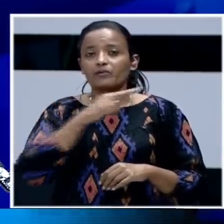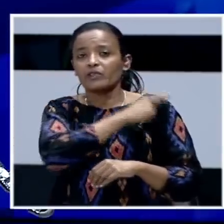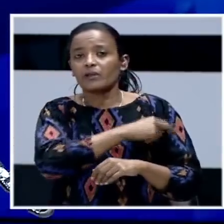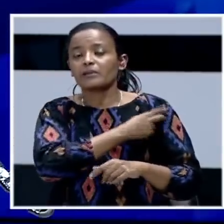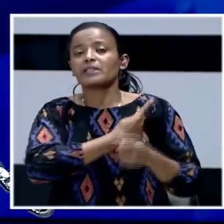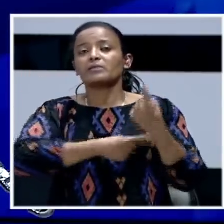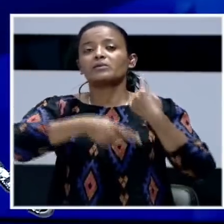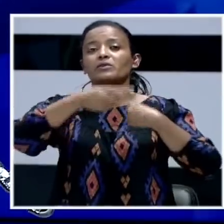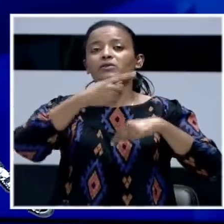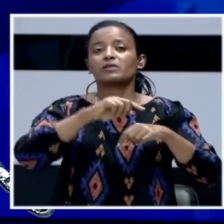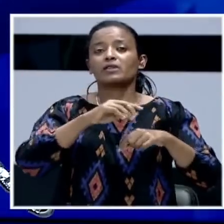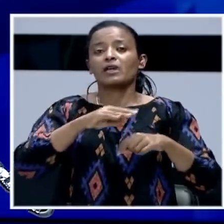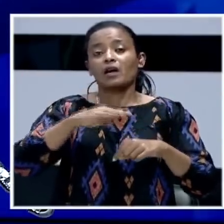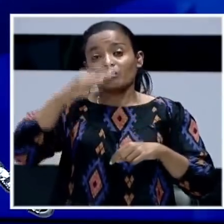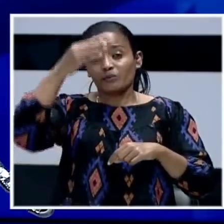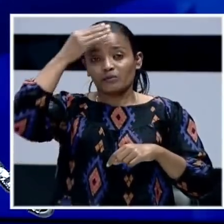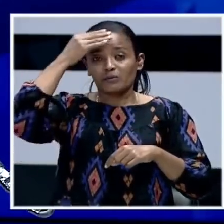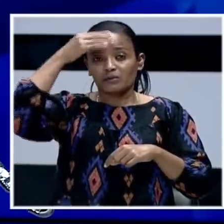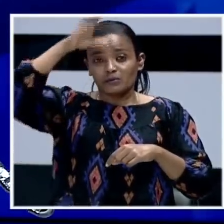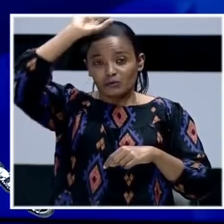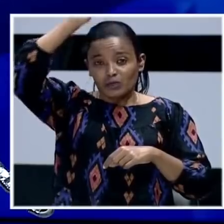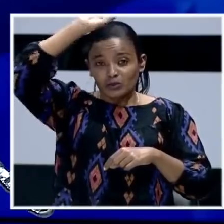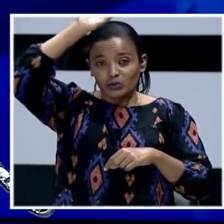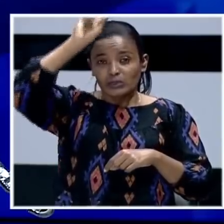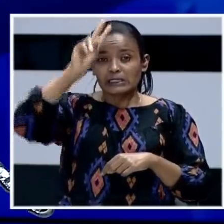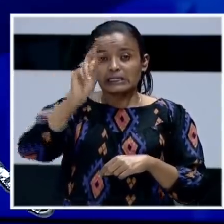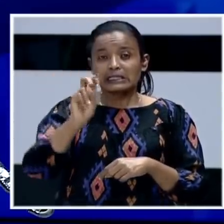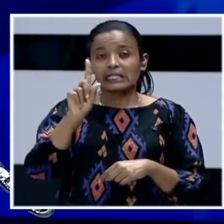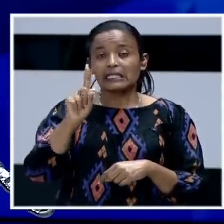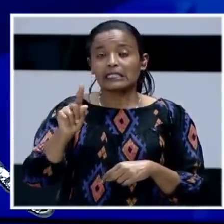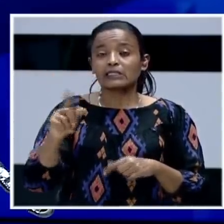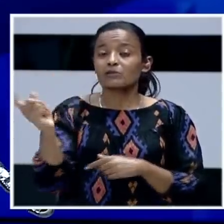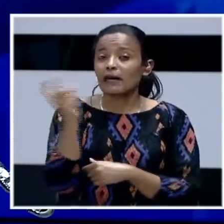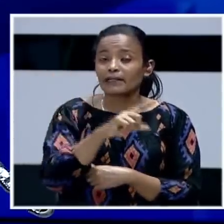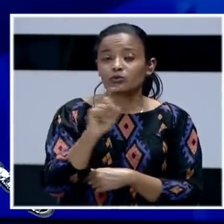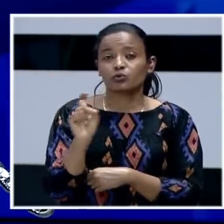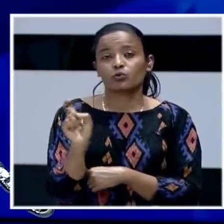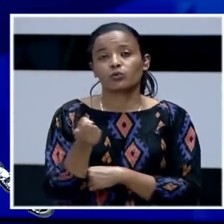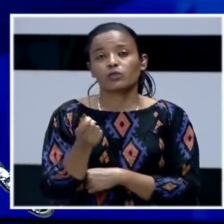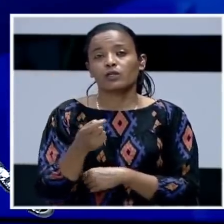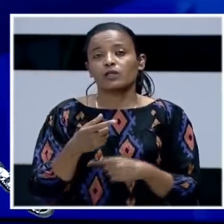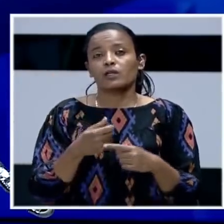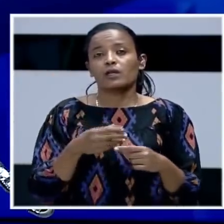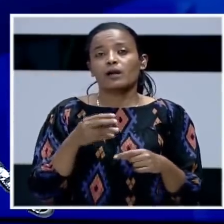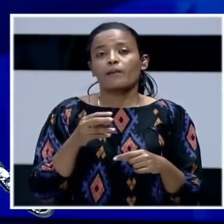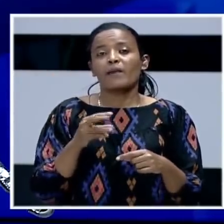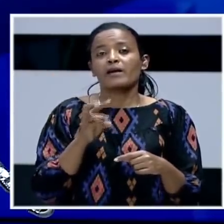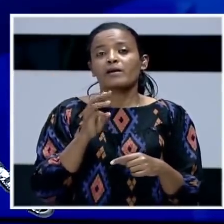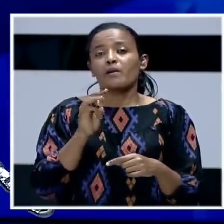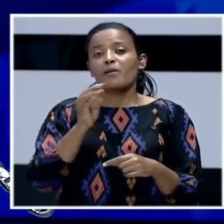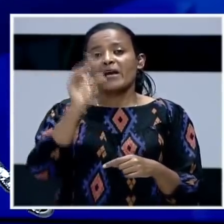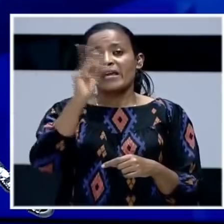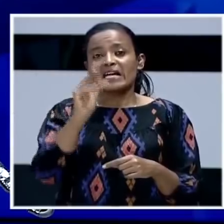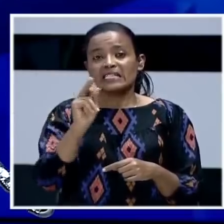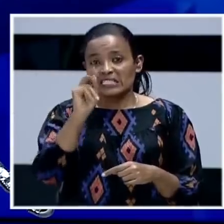ممسعا اما تشولو تياتس انحا نابكوا بعسران حدن معال تزغوون كما يكادرا وسئل كازركب حدا